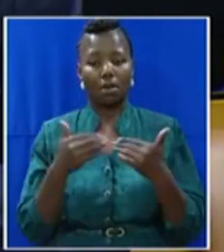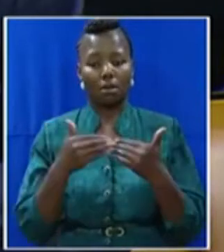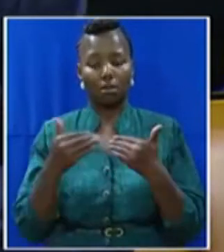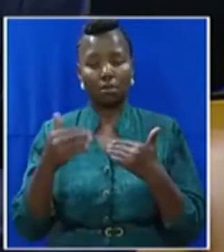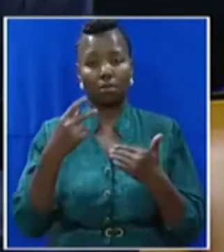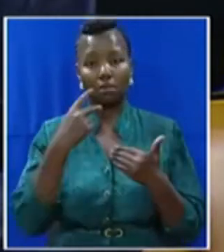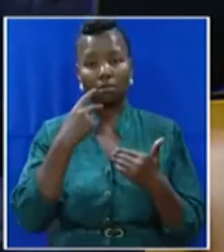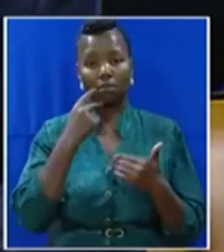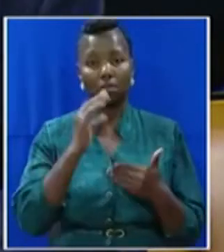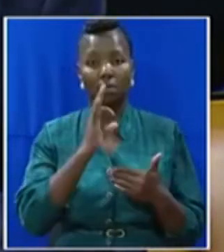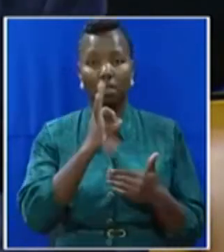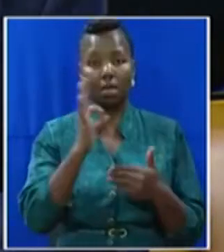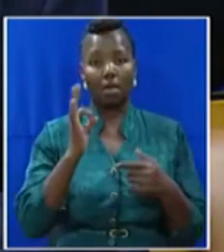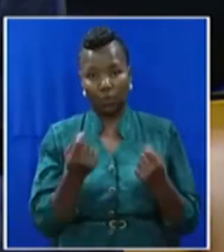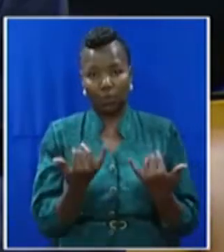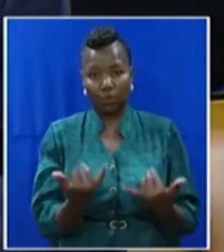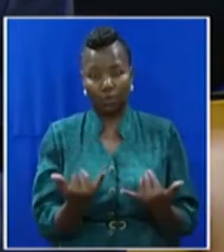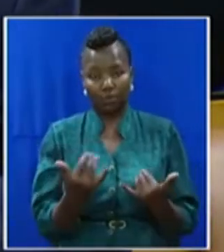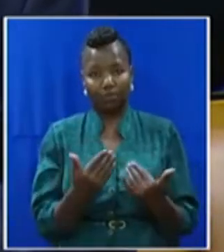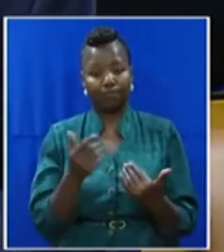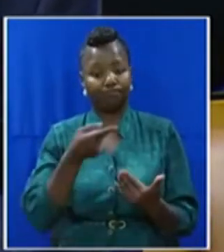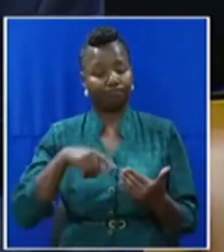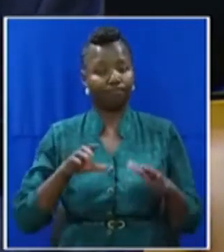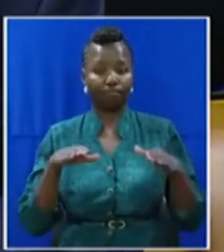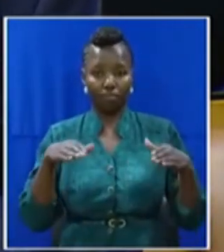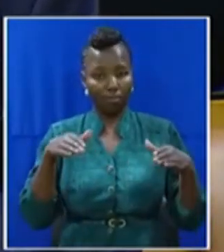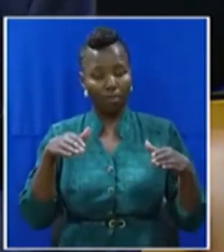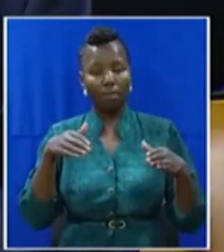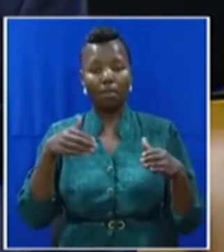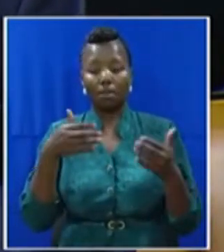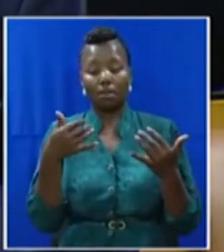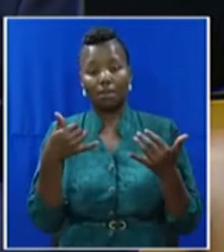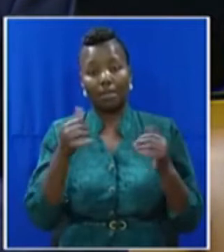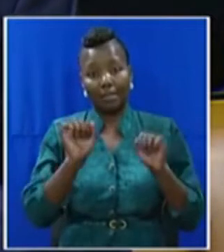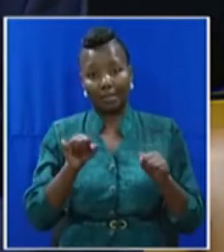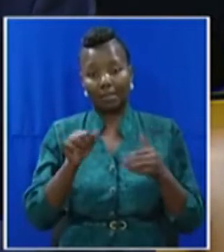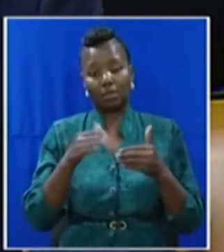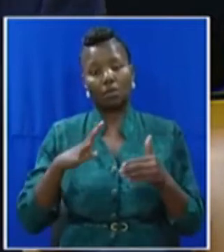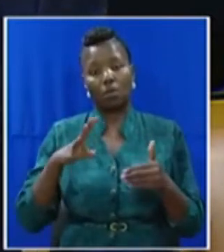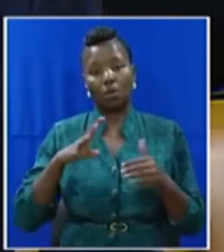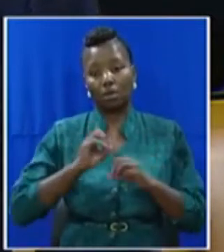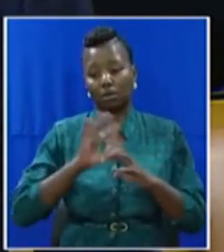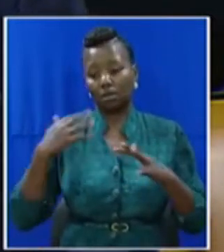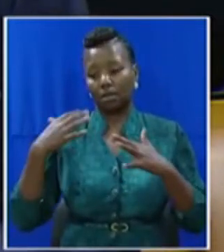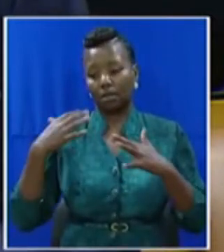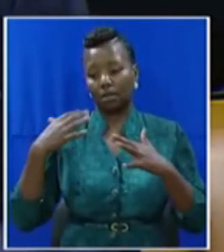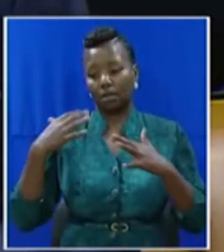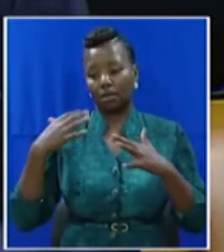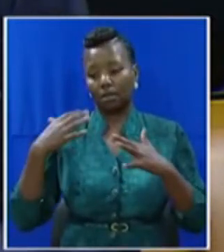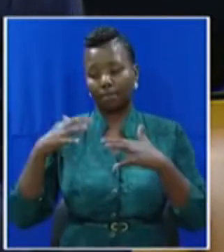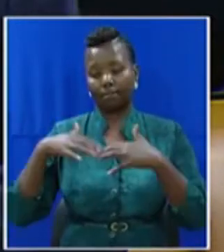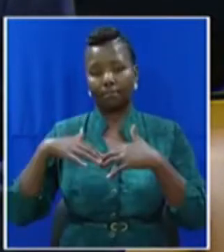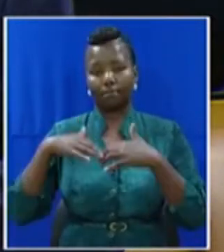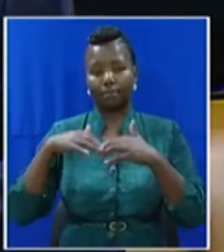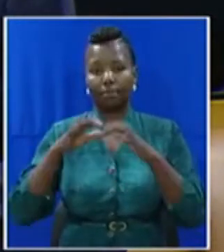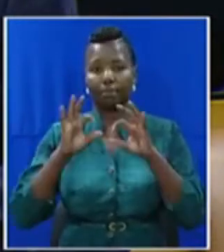probleem is. Die VF Plus groeit is in belang van landbouw dat weer jaarlijks bekend gemaakt samen met andere misdaadstatistiek, zodat onnodige aannames so die